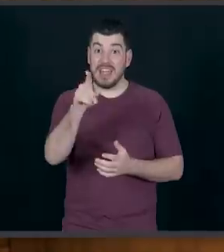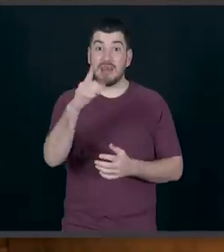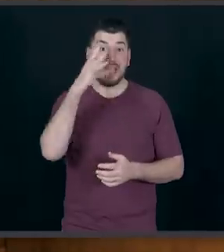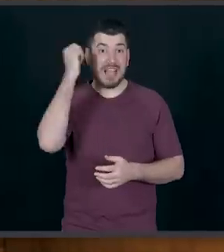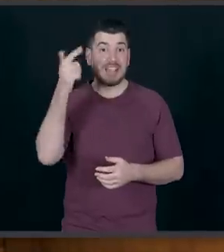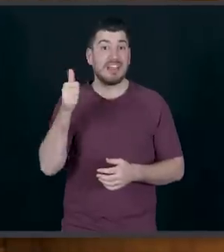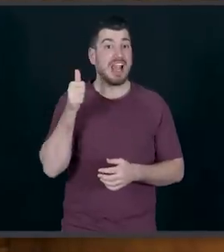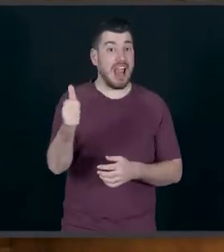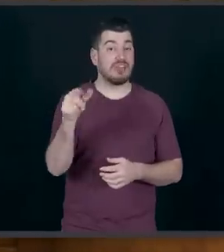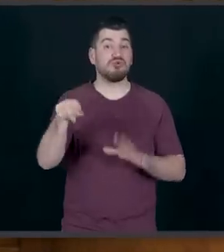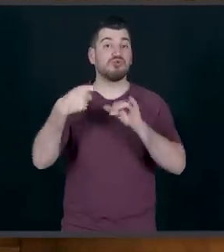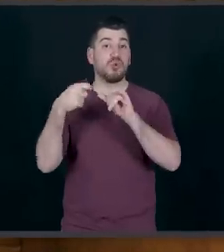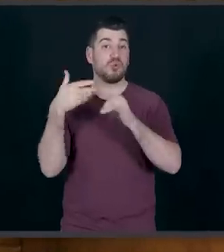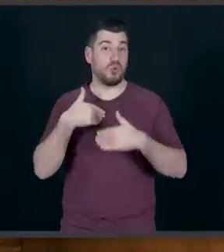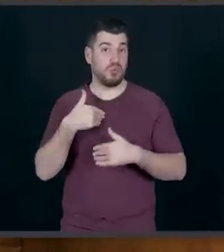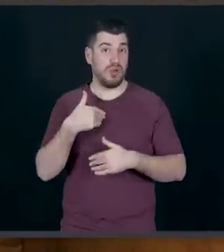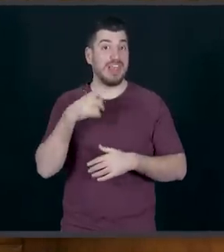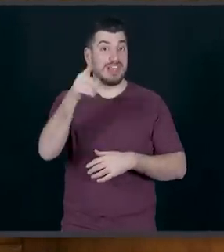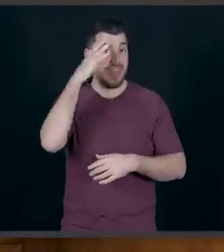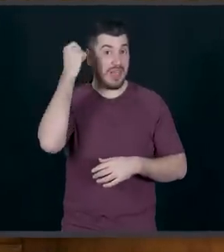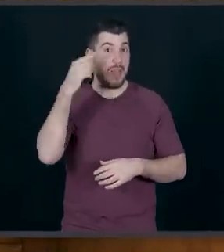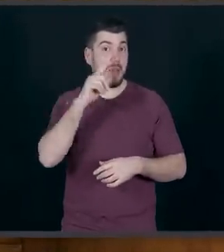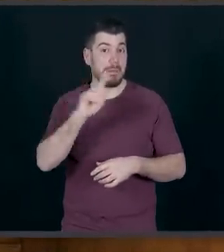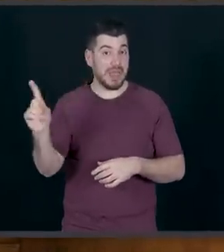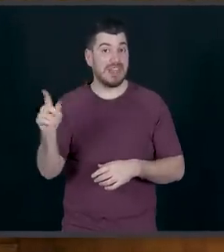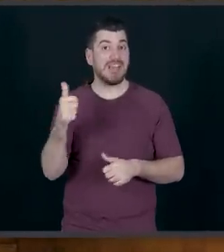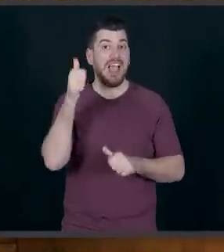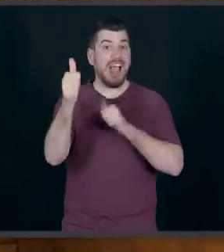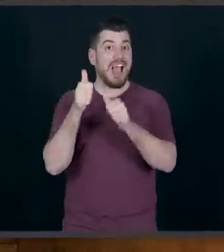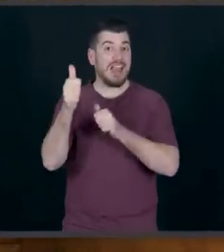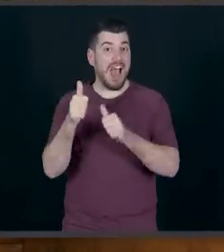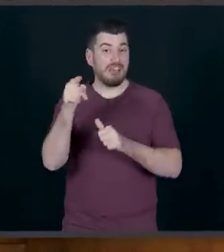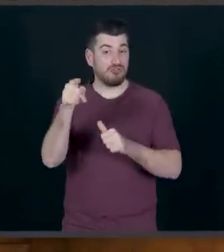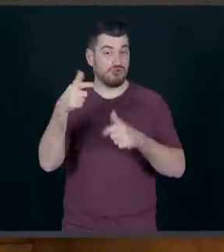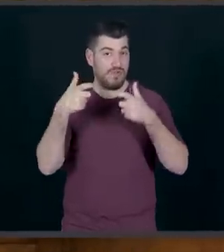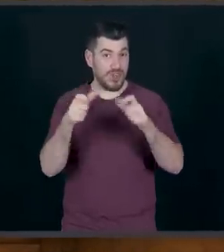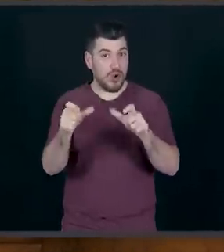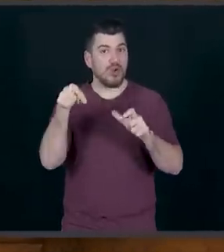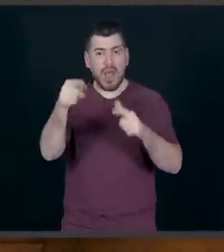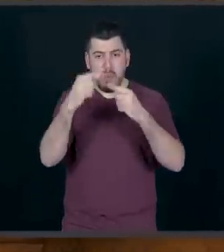subscribe στο κανάλι μου. Μην ξεχάσετε να κάνετε like στο βίντεο και να γράψετε από κάτω